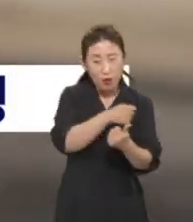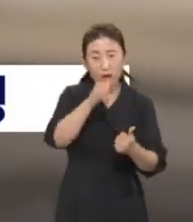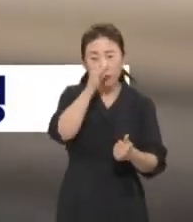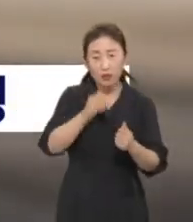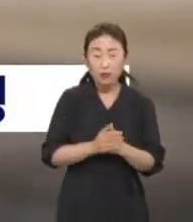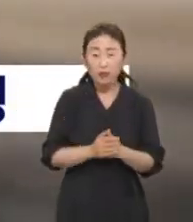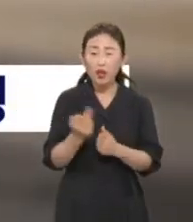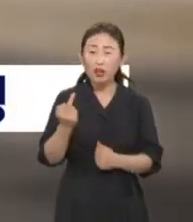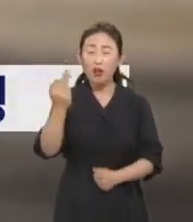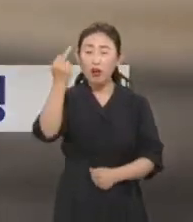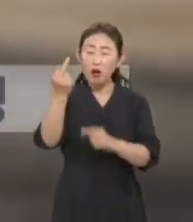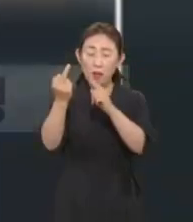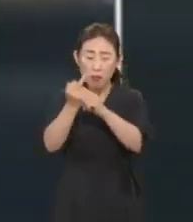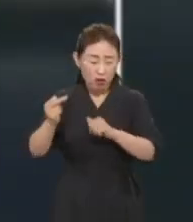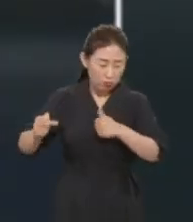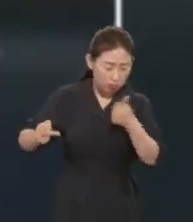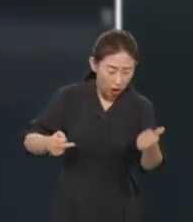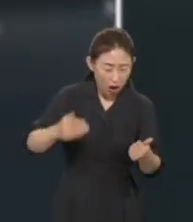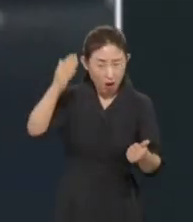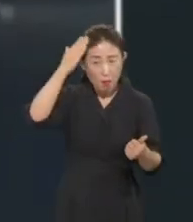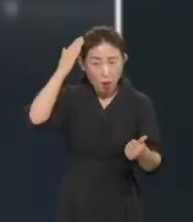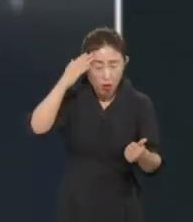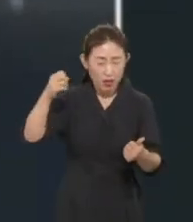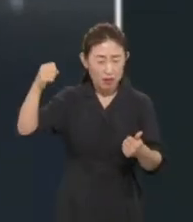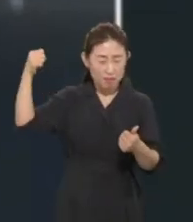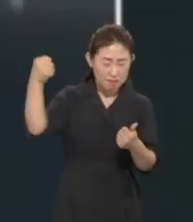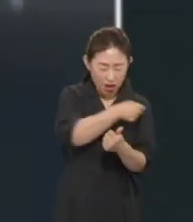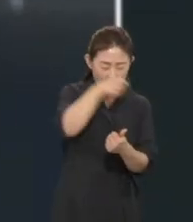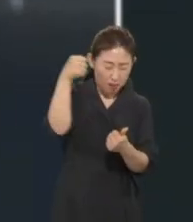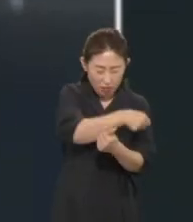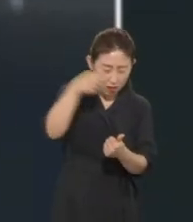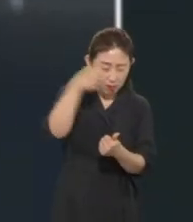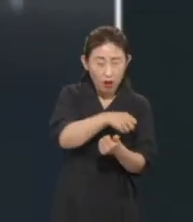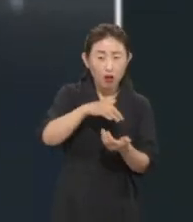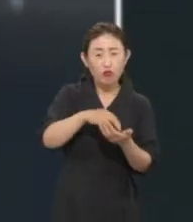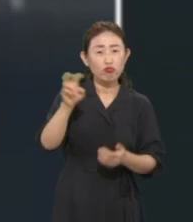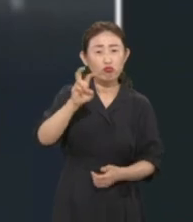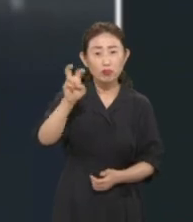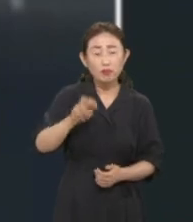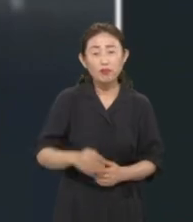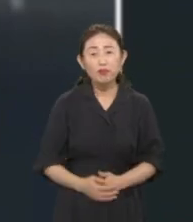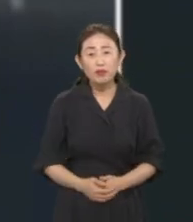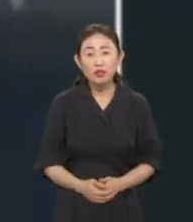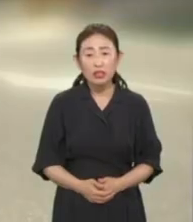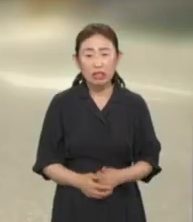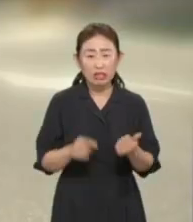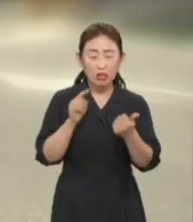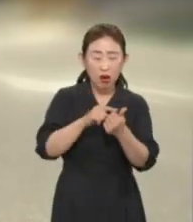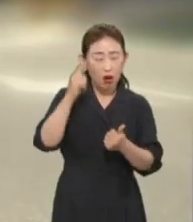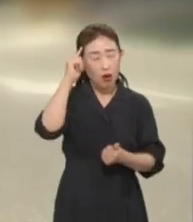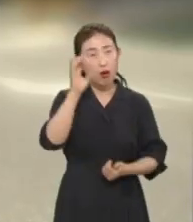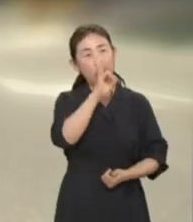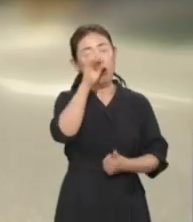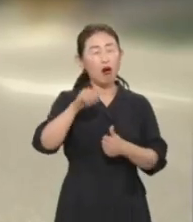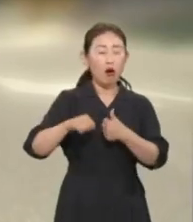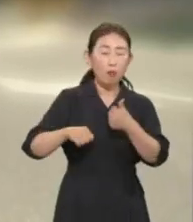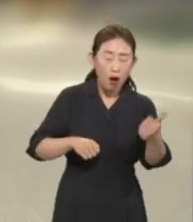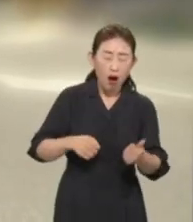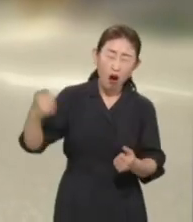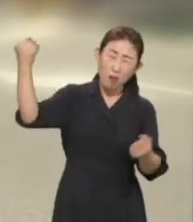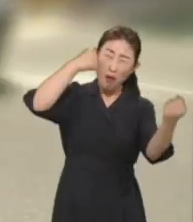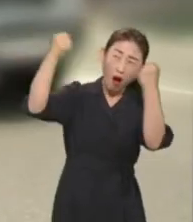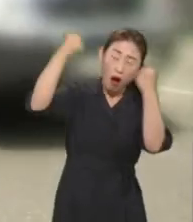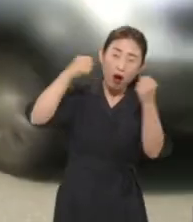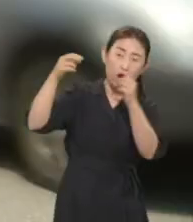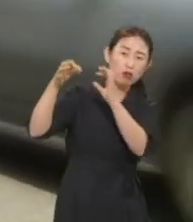가해자 a씨는 쓰러진 피해자의 머리를 포함해 모두 20차례 넘게 폭행했습니다 피해자는 정신을 잃었는데도 폭행이